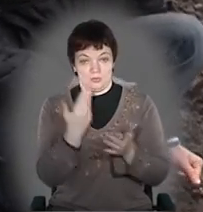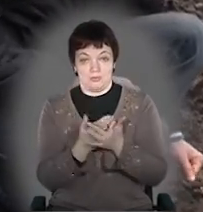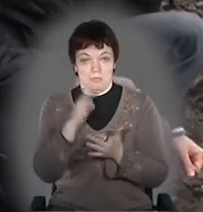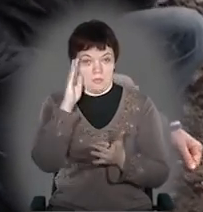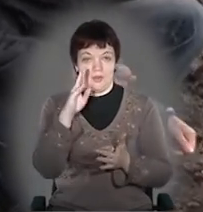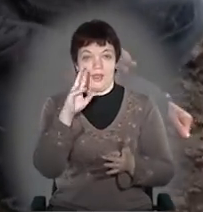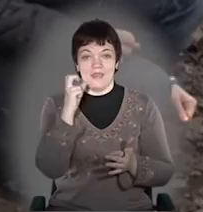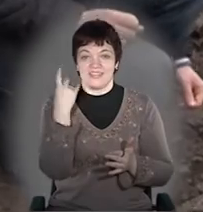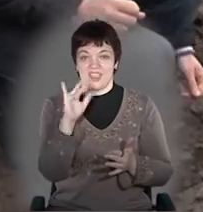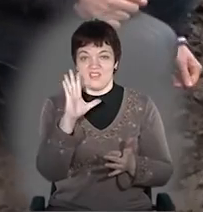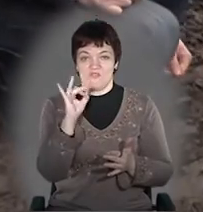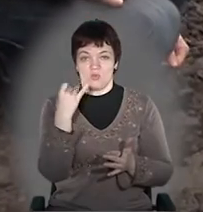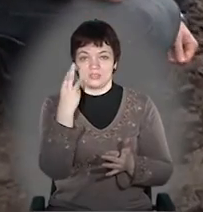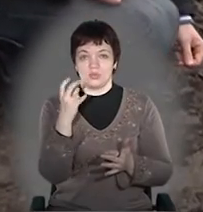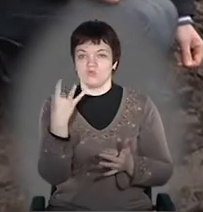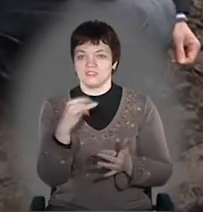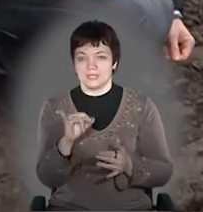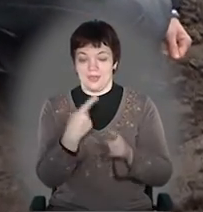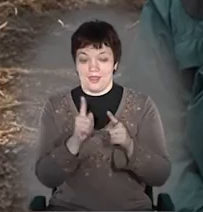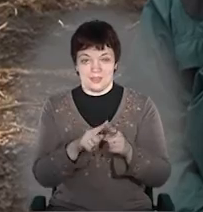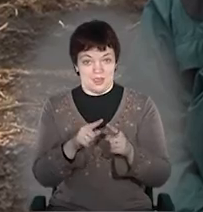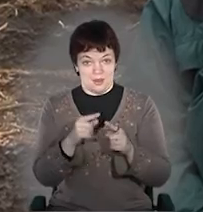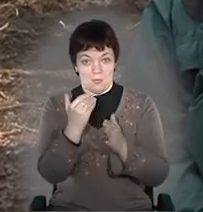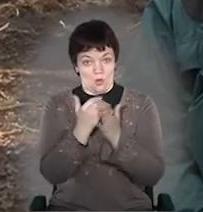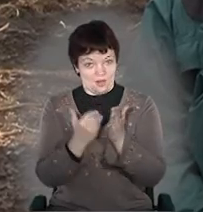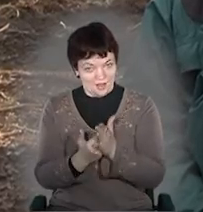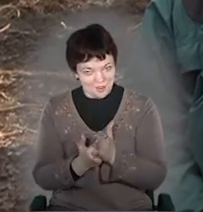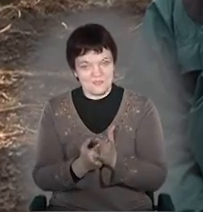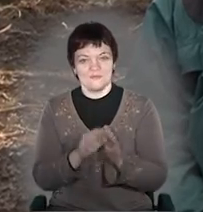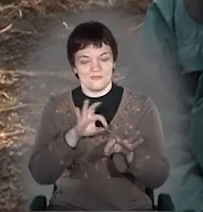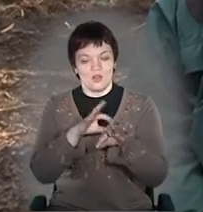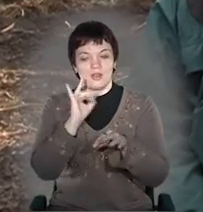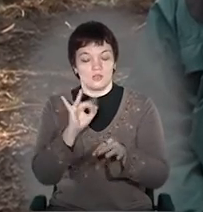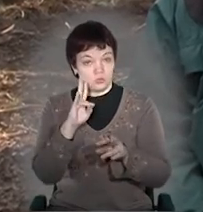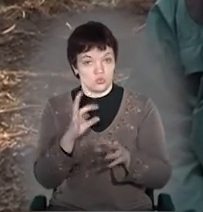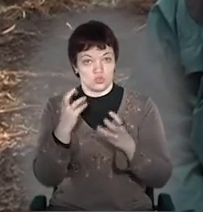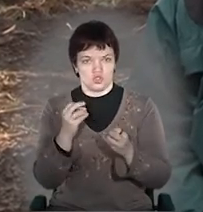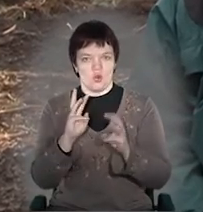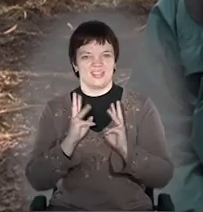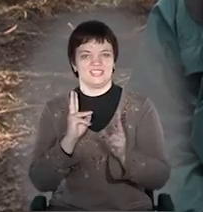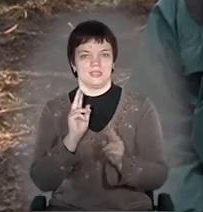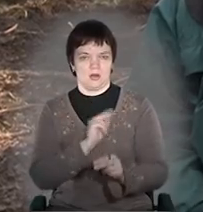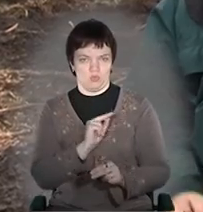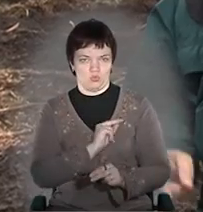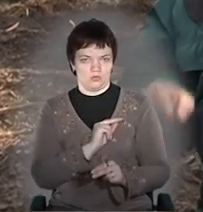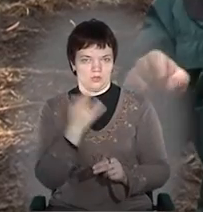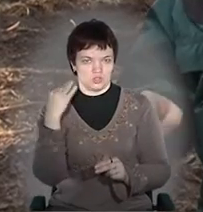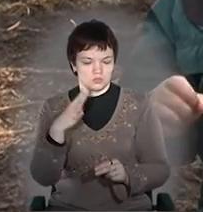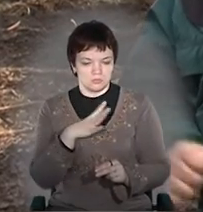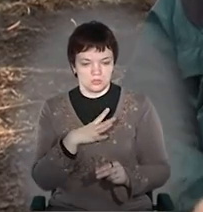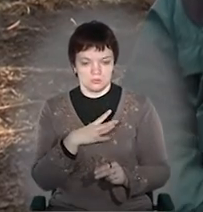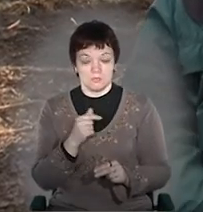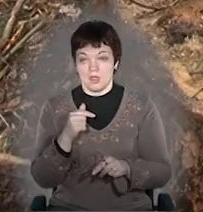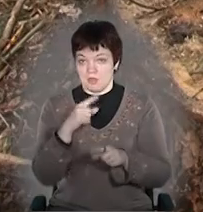он давно следит за зелеными насаждениями. Мне очень приятно, что оппозиция наконец-то начала кого-то садить, точнее